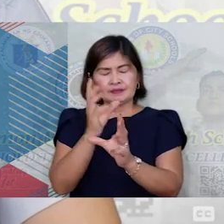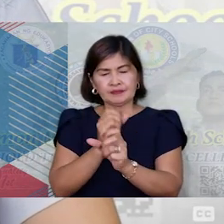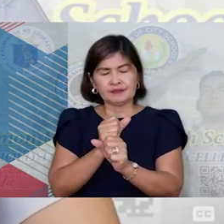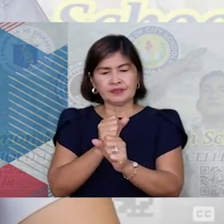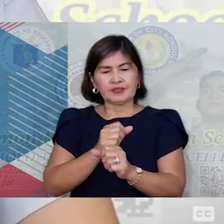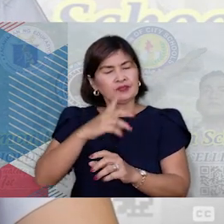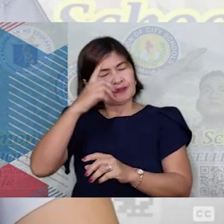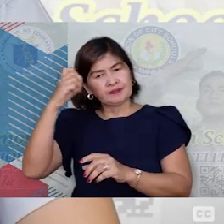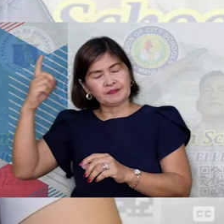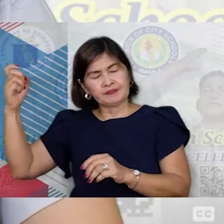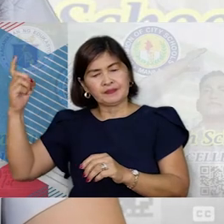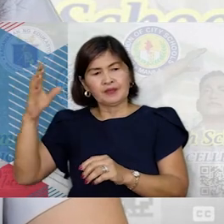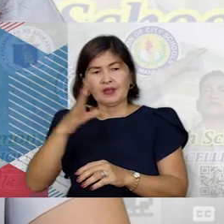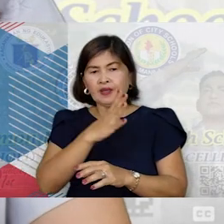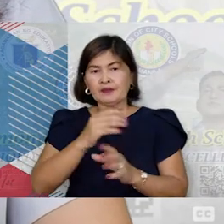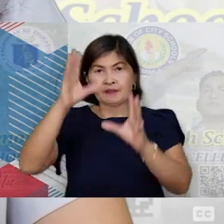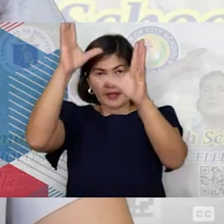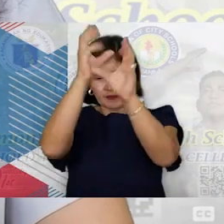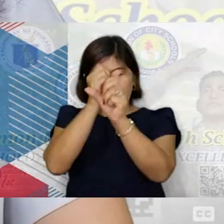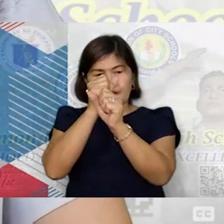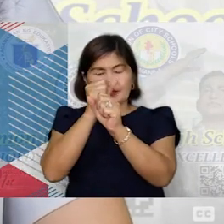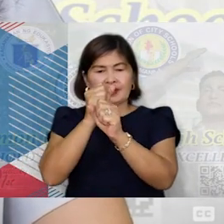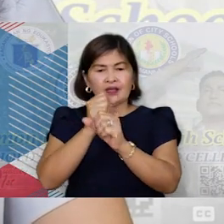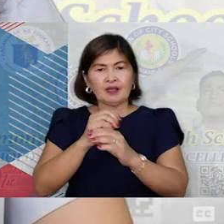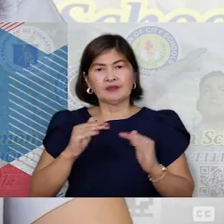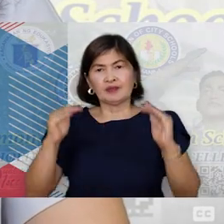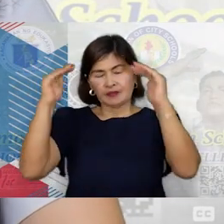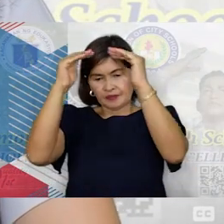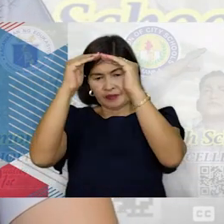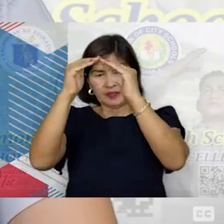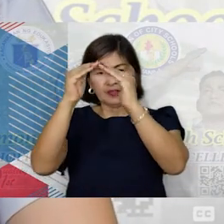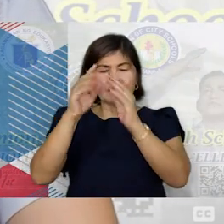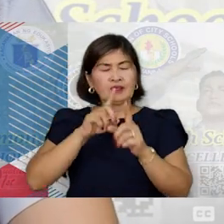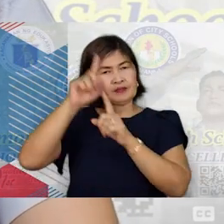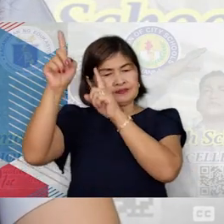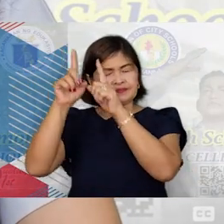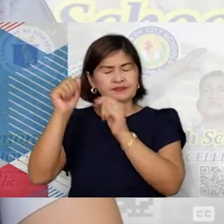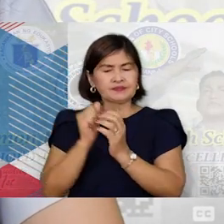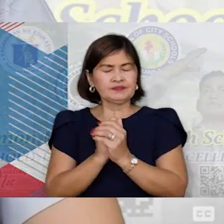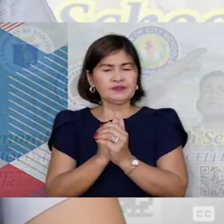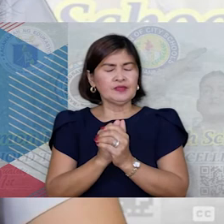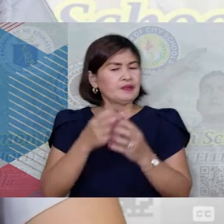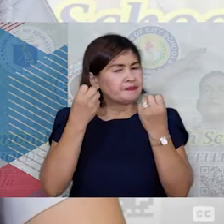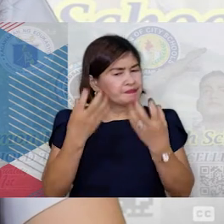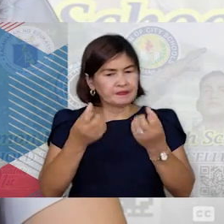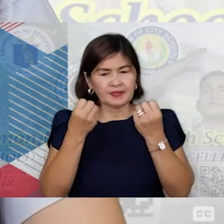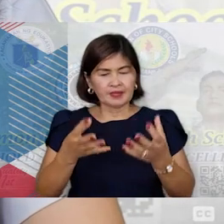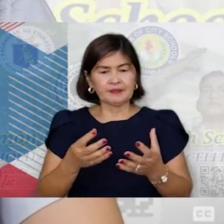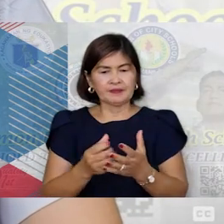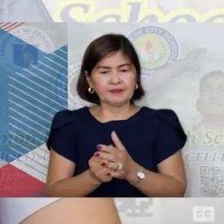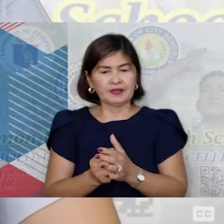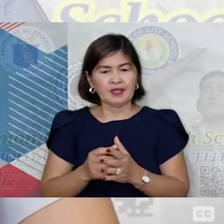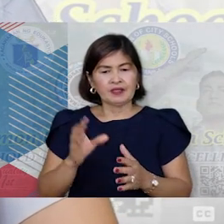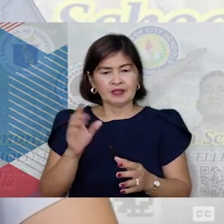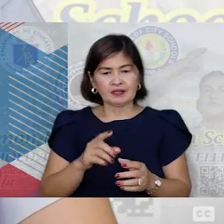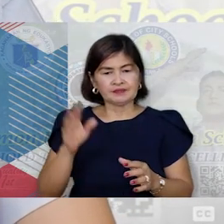ating mga pangarap at maabot ang tugatog ng tagumpay. Marami pa tayong susuunging mga